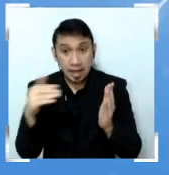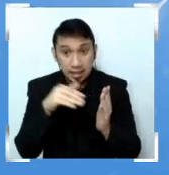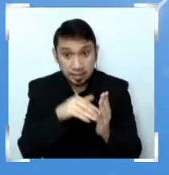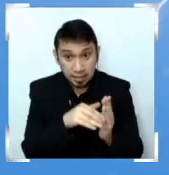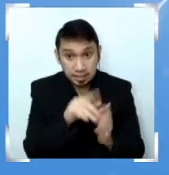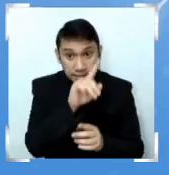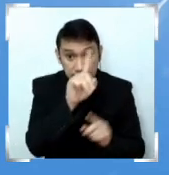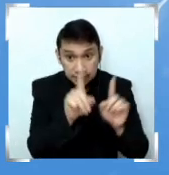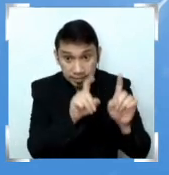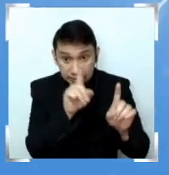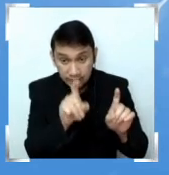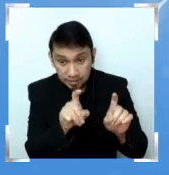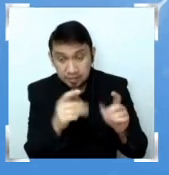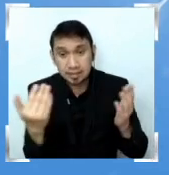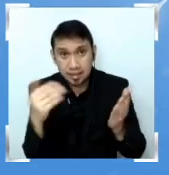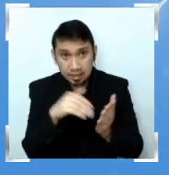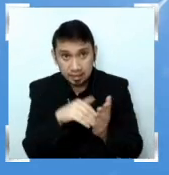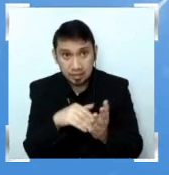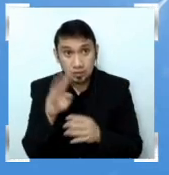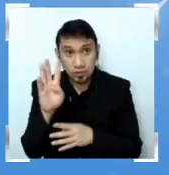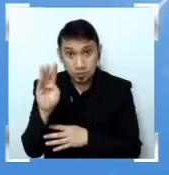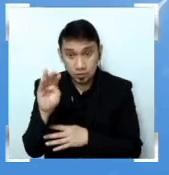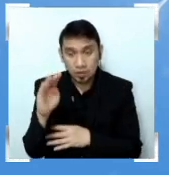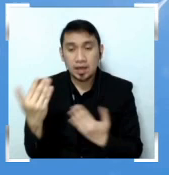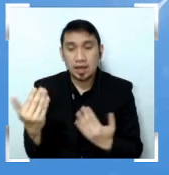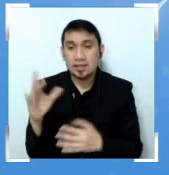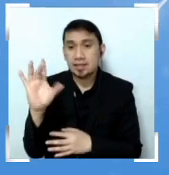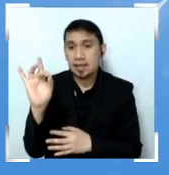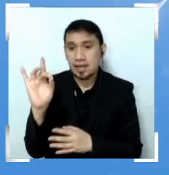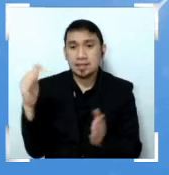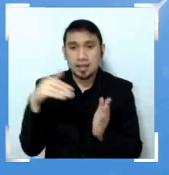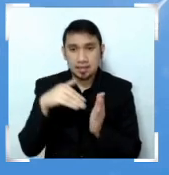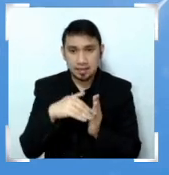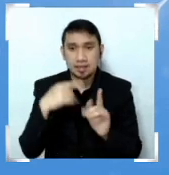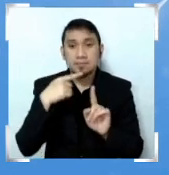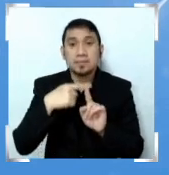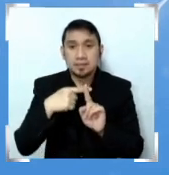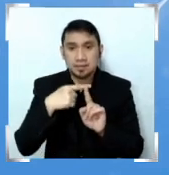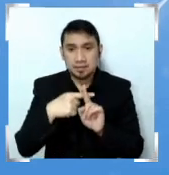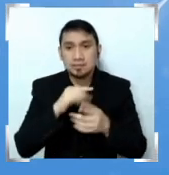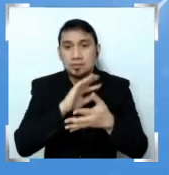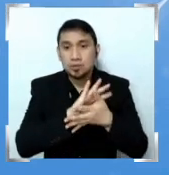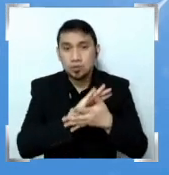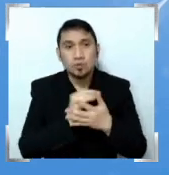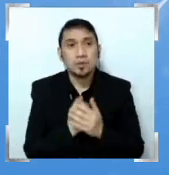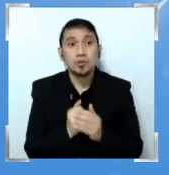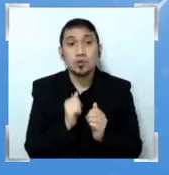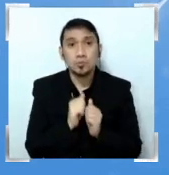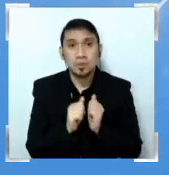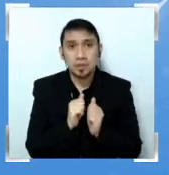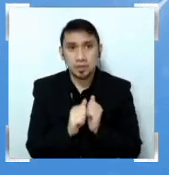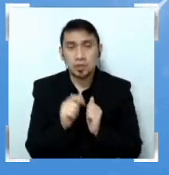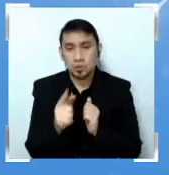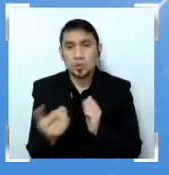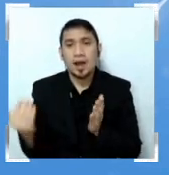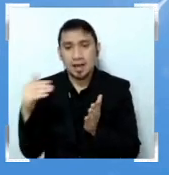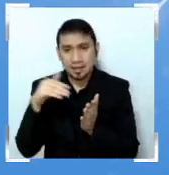na pinakabagong kaso, 8 ang nagpositibo pa rin sa COVID. Kaya itinuturing ulit silang active